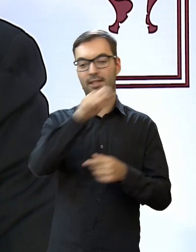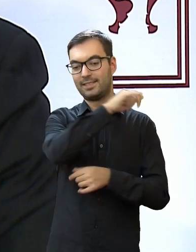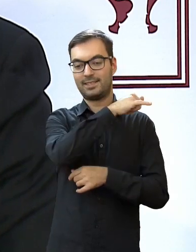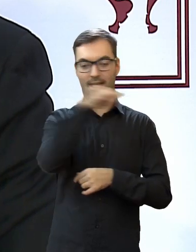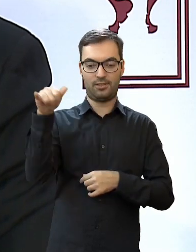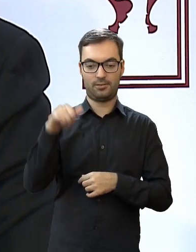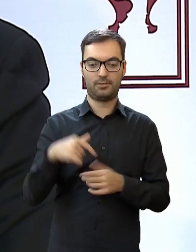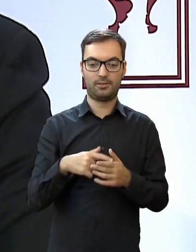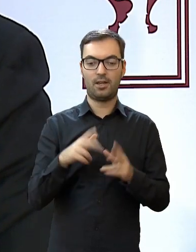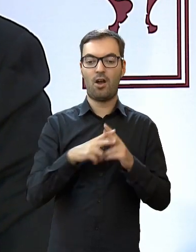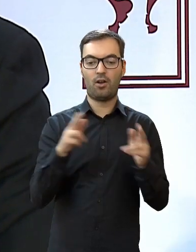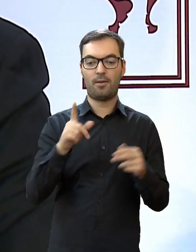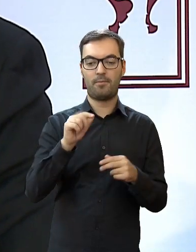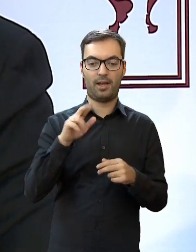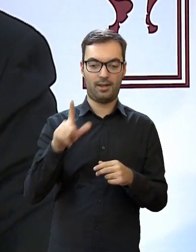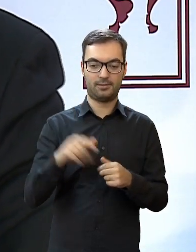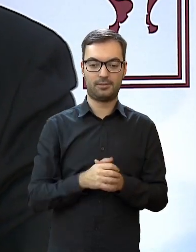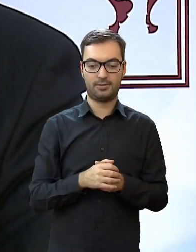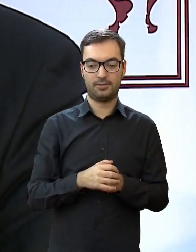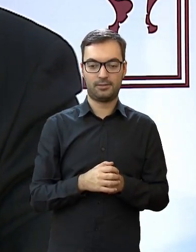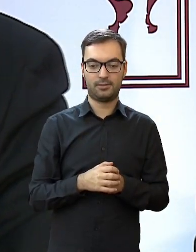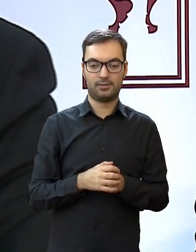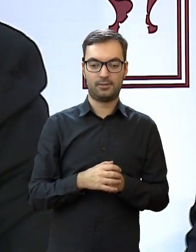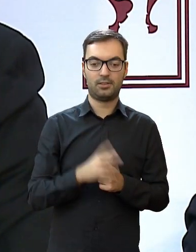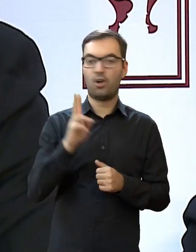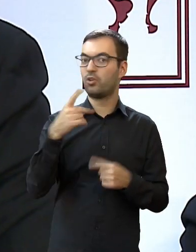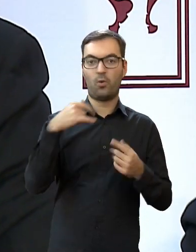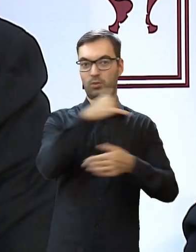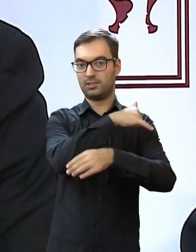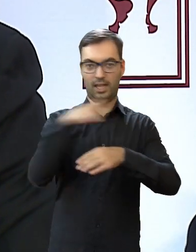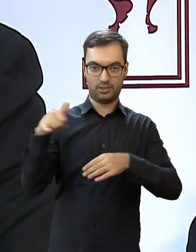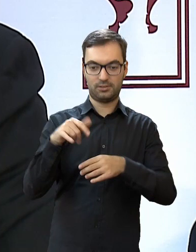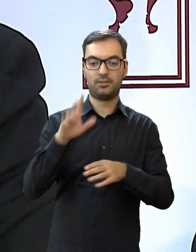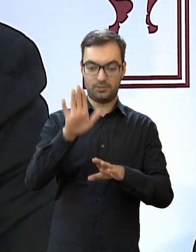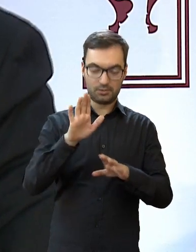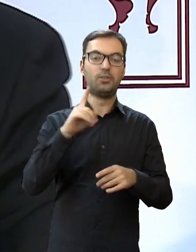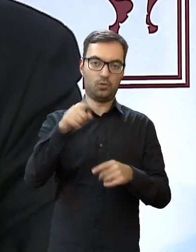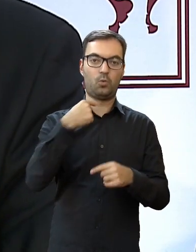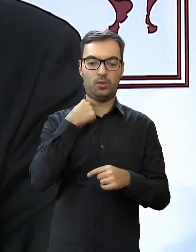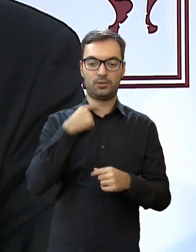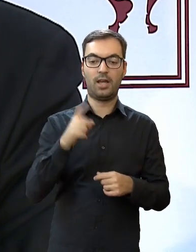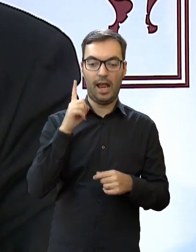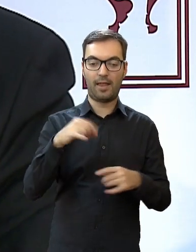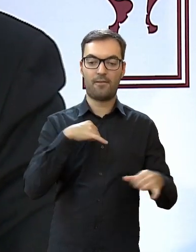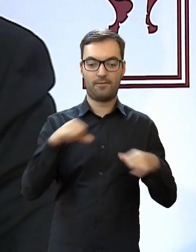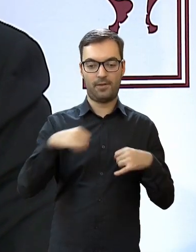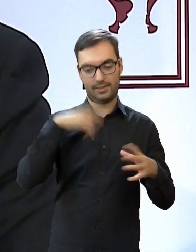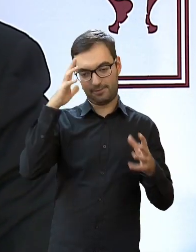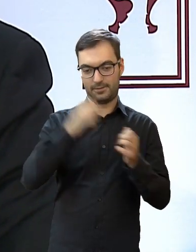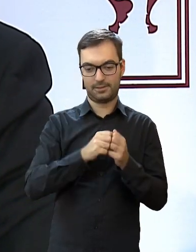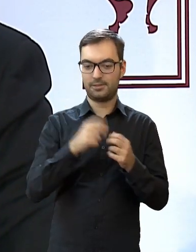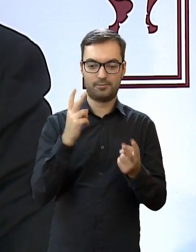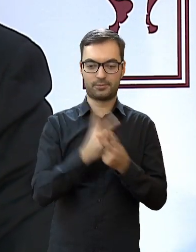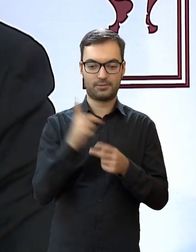To było w okresie PRL-u. Wpadli na pomysł. Tego, którego nie skreśli, to na niego głosuje. Ale władza wymyśliła, zresztą na wzór